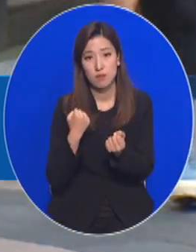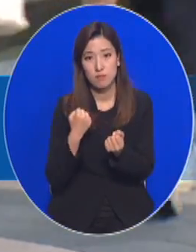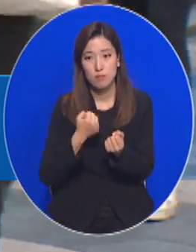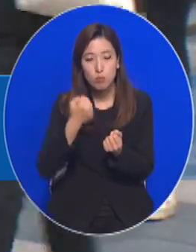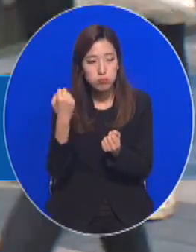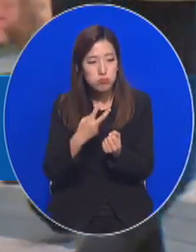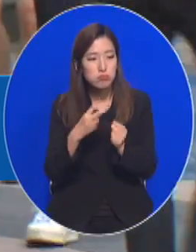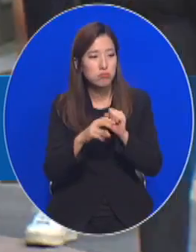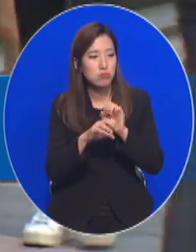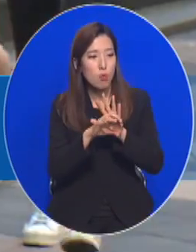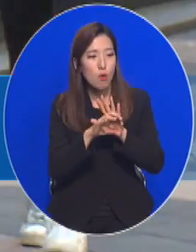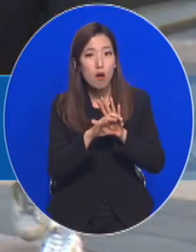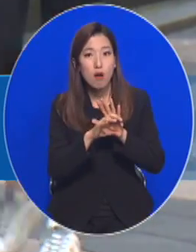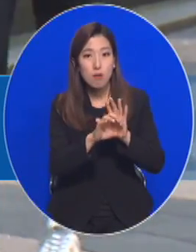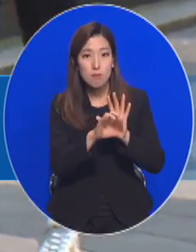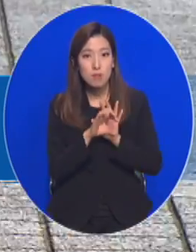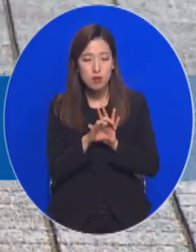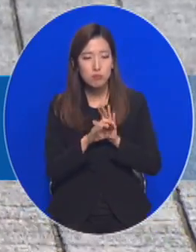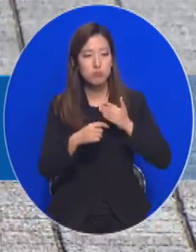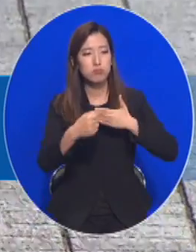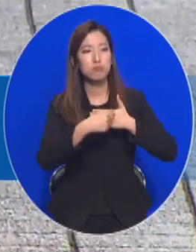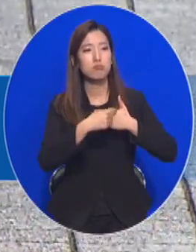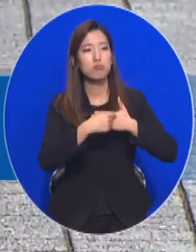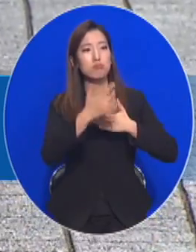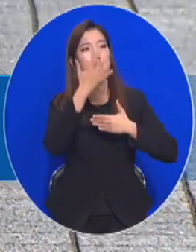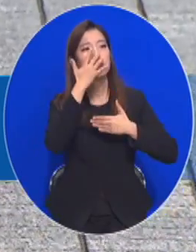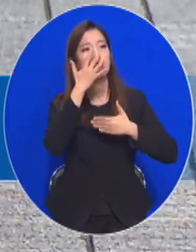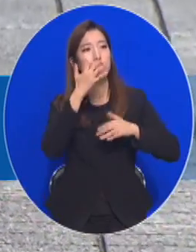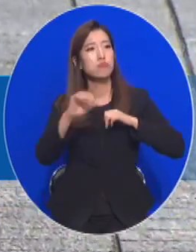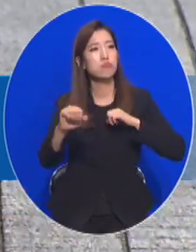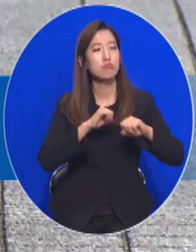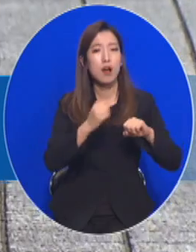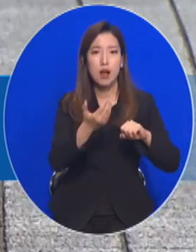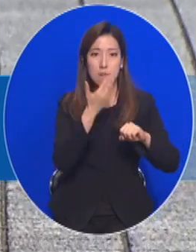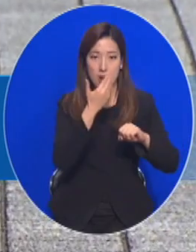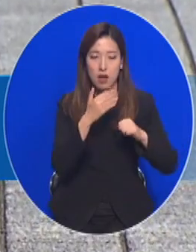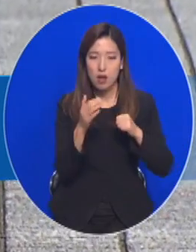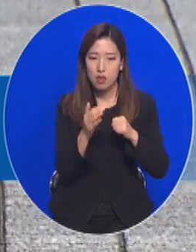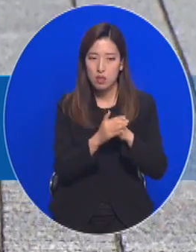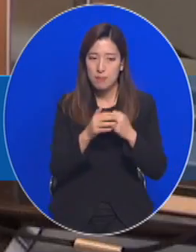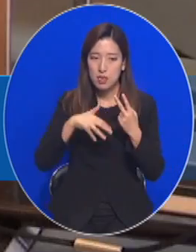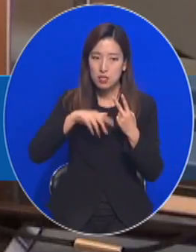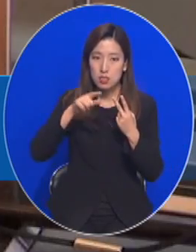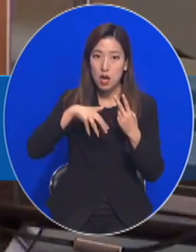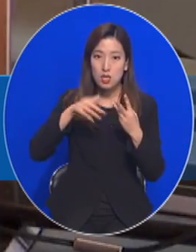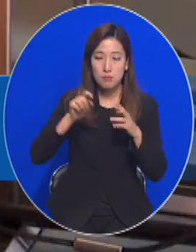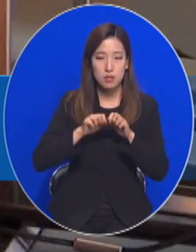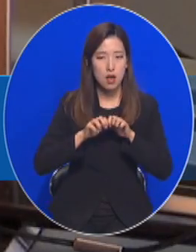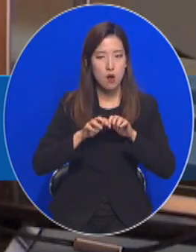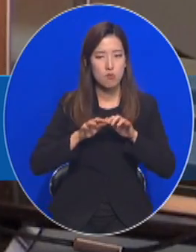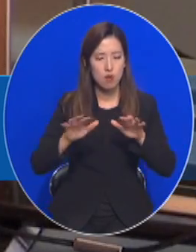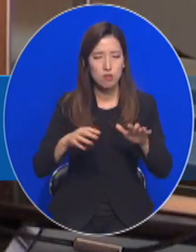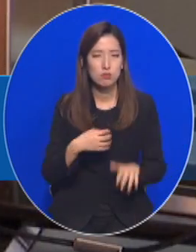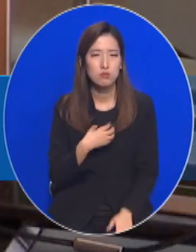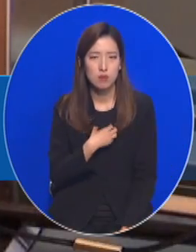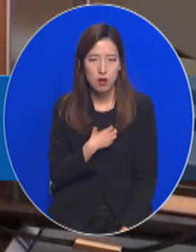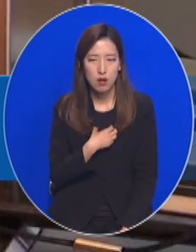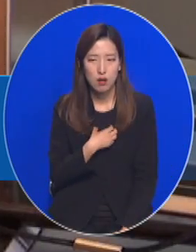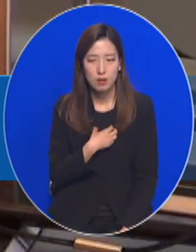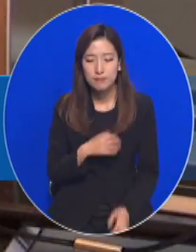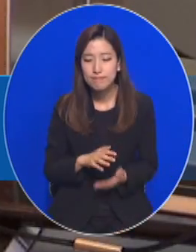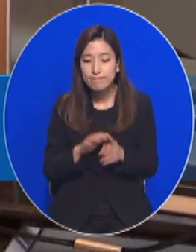하면 언제 된 유행이 확산할 수 있다고 경고했습니다 신규 확진 제 규모가 연일 줄고 있지만